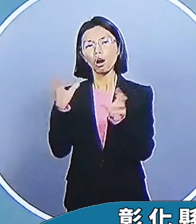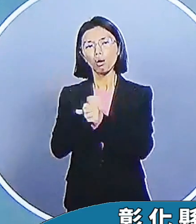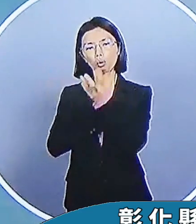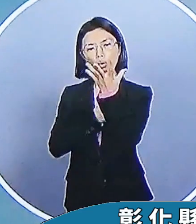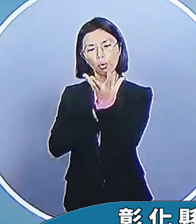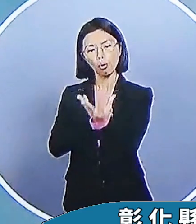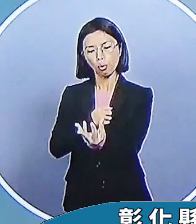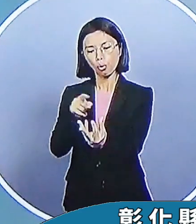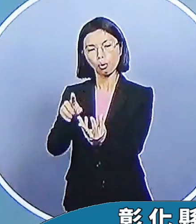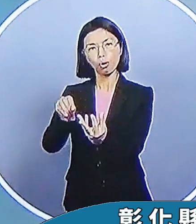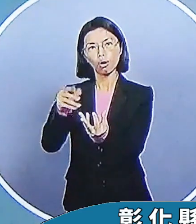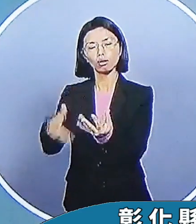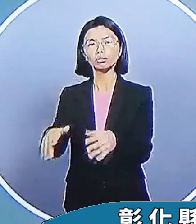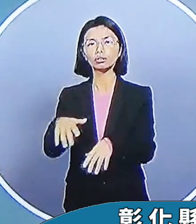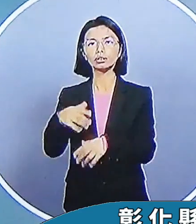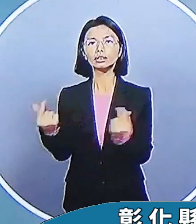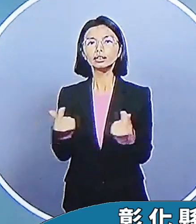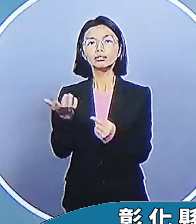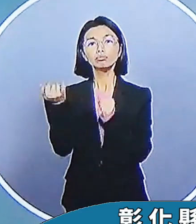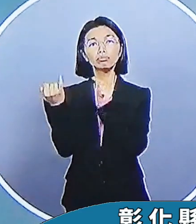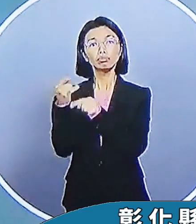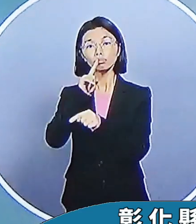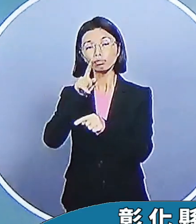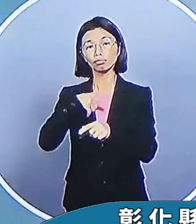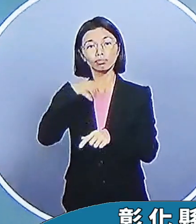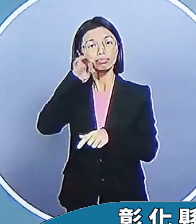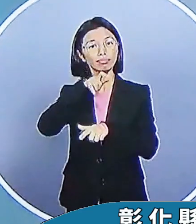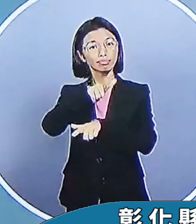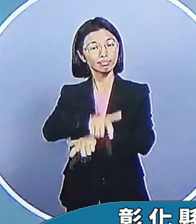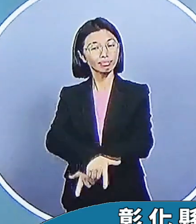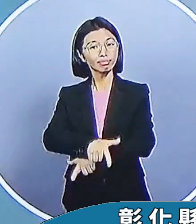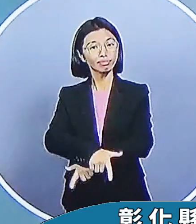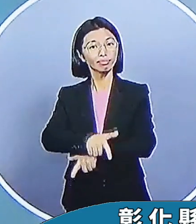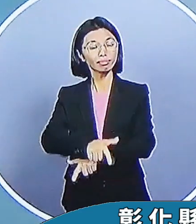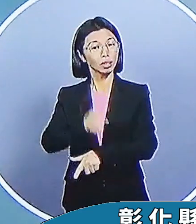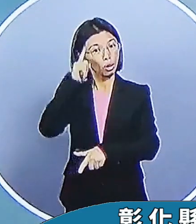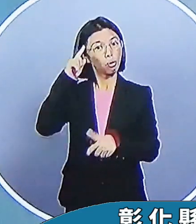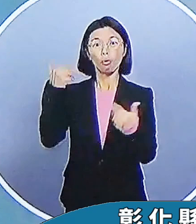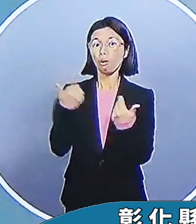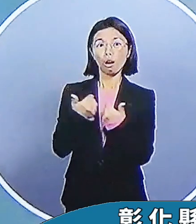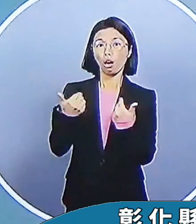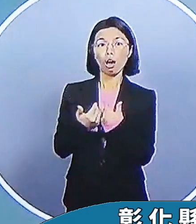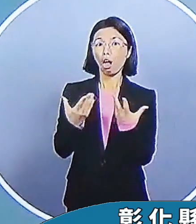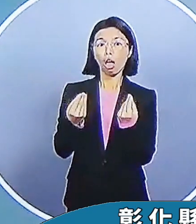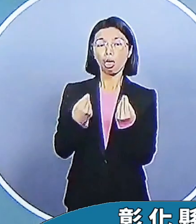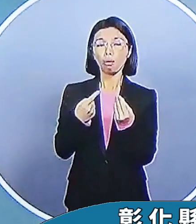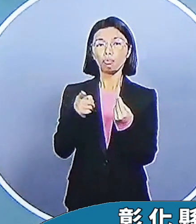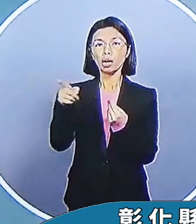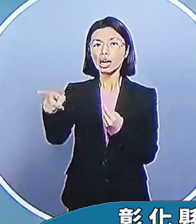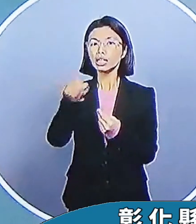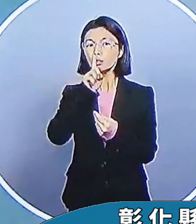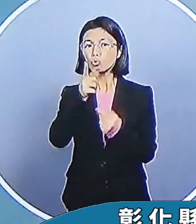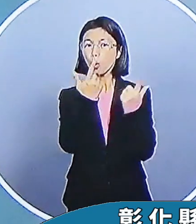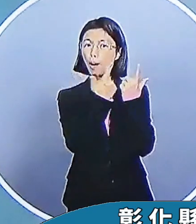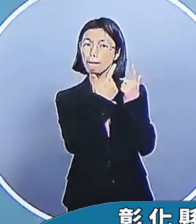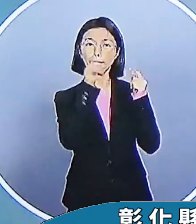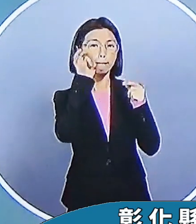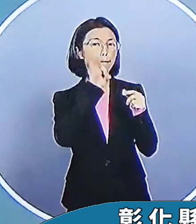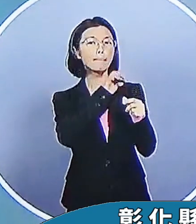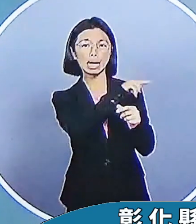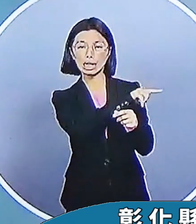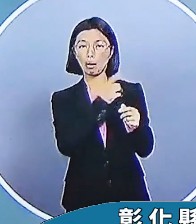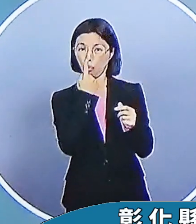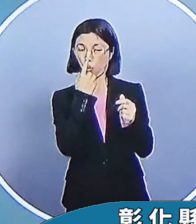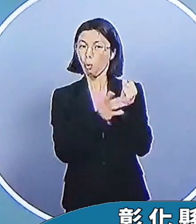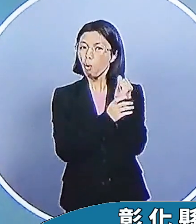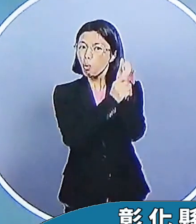所讲的，咱南中华捷运，我唔是反对南彰化的捷运。你拄仔讲的北彰捷运，这是阮全力